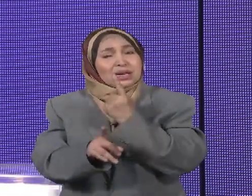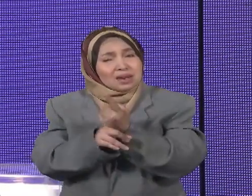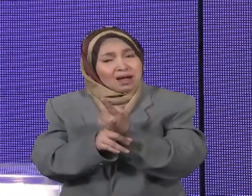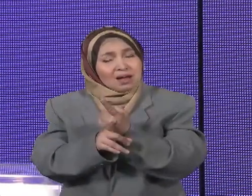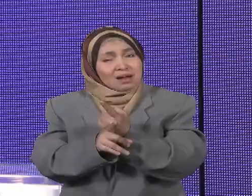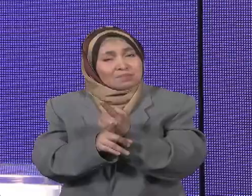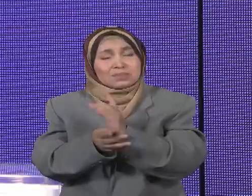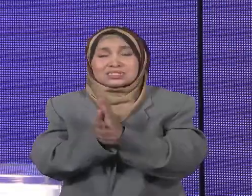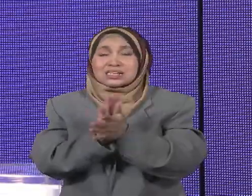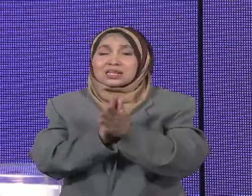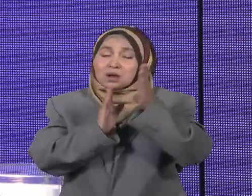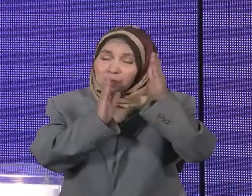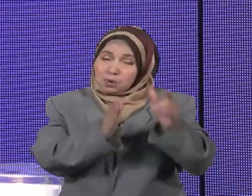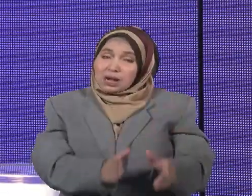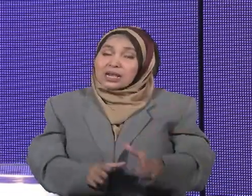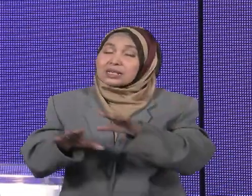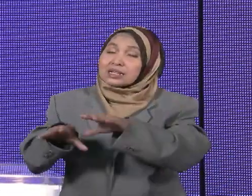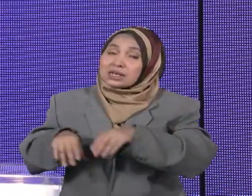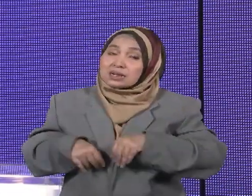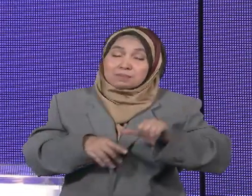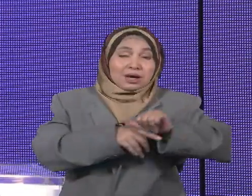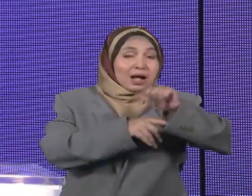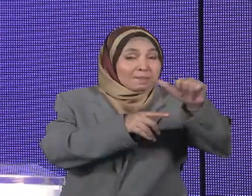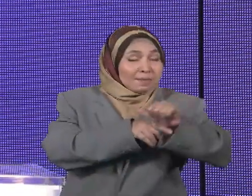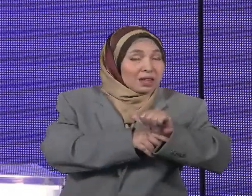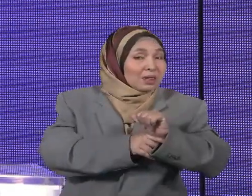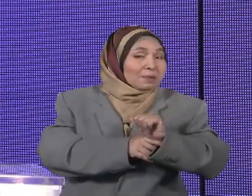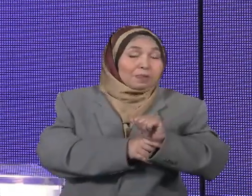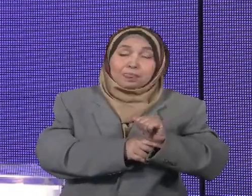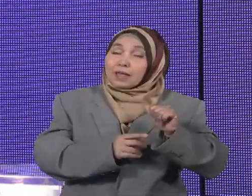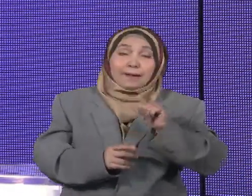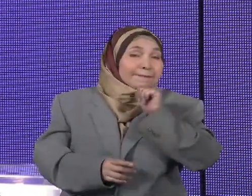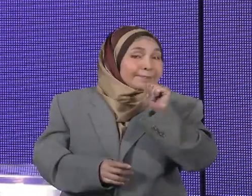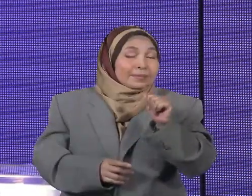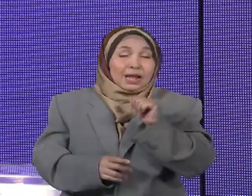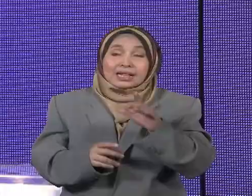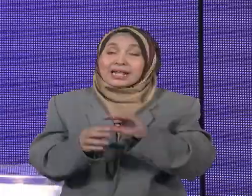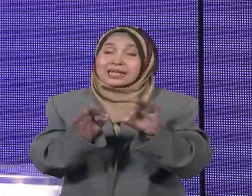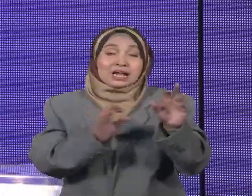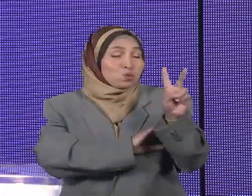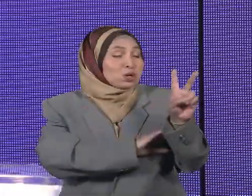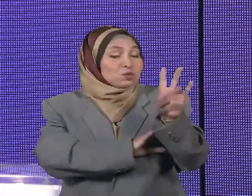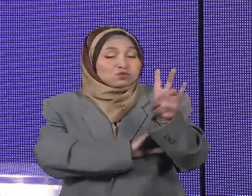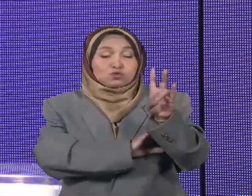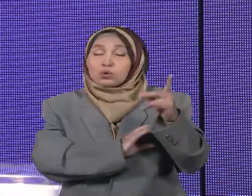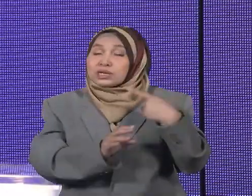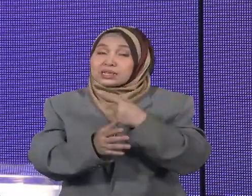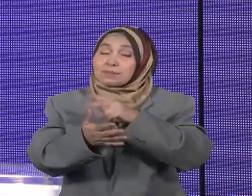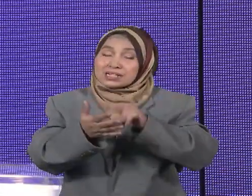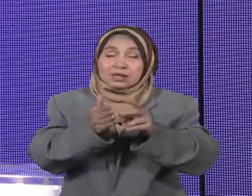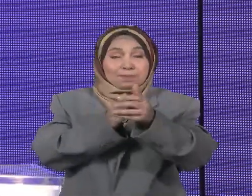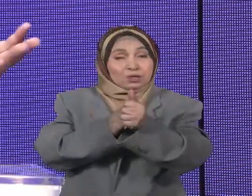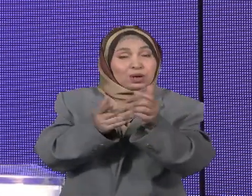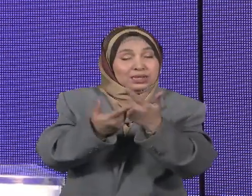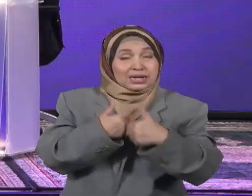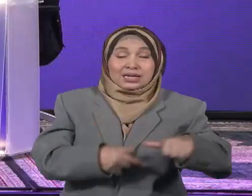benar-benar menjadi orang yang diterima amal bukan kafarin athim? Ayat 277, kita baca panduan